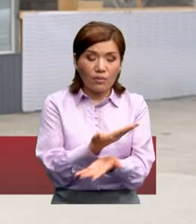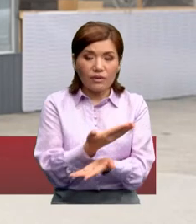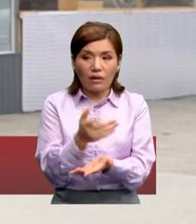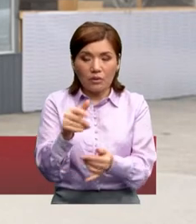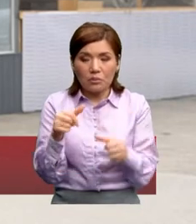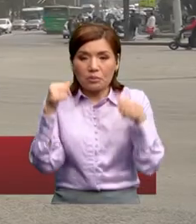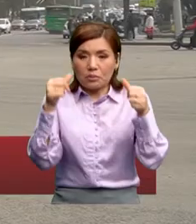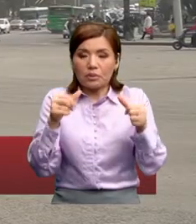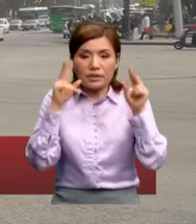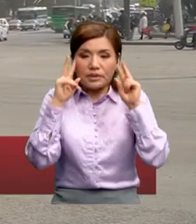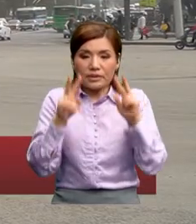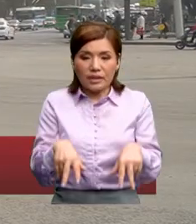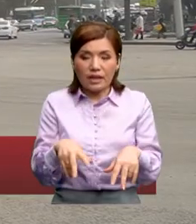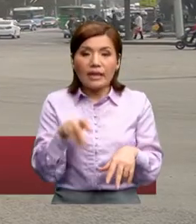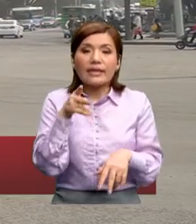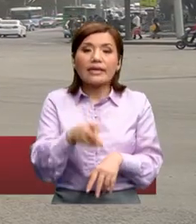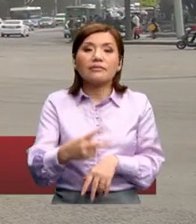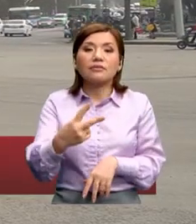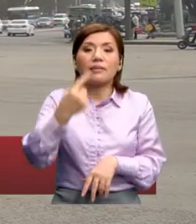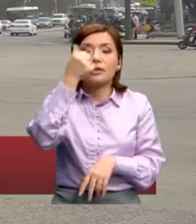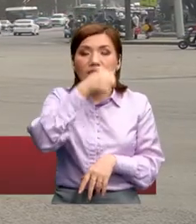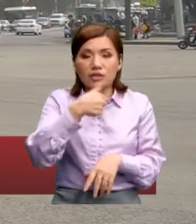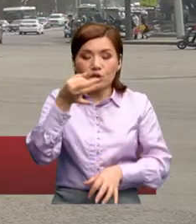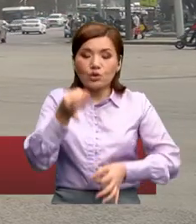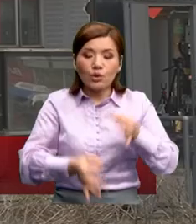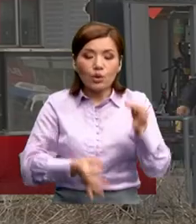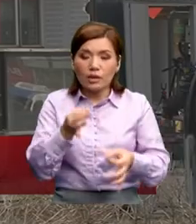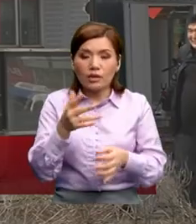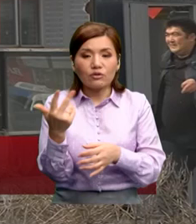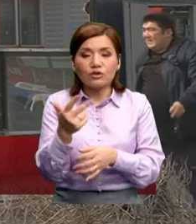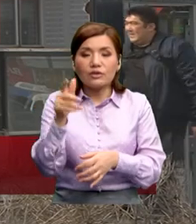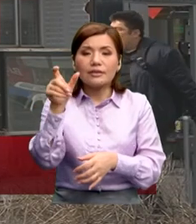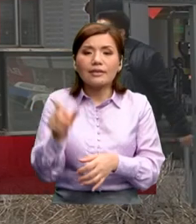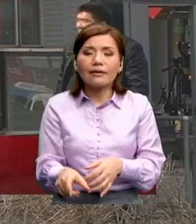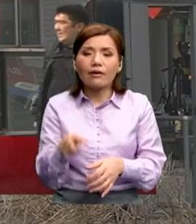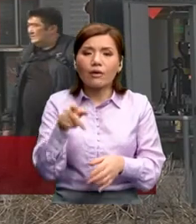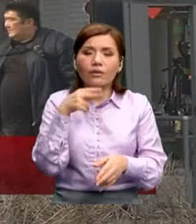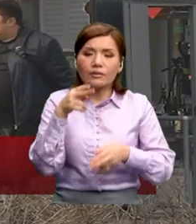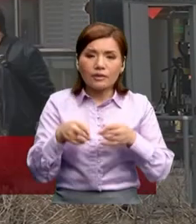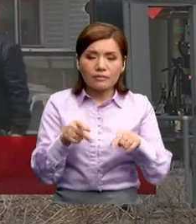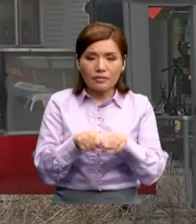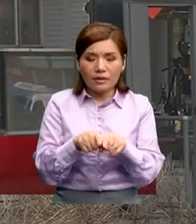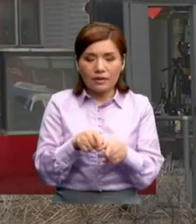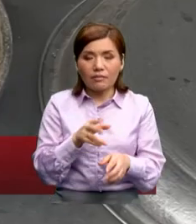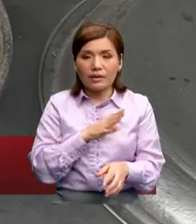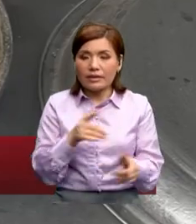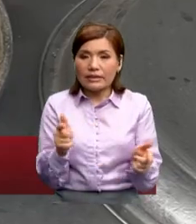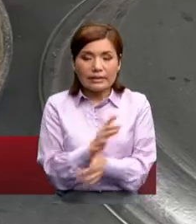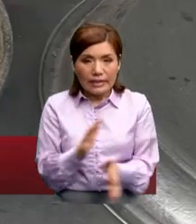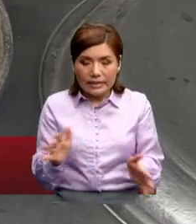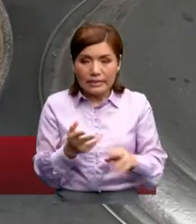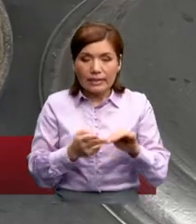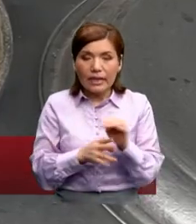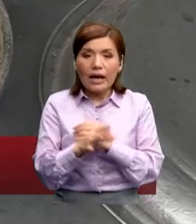хабарсыз болып шықты. 2021 жылы апелляциялық сотта үшінші тарап сүруге қатысты наразылық білдірген. Алайда Алматы қалалық соты